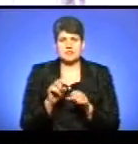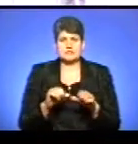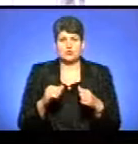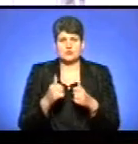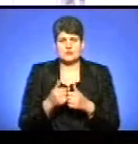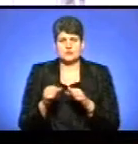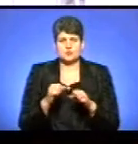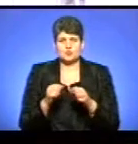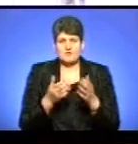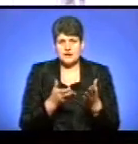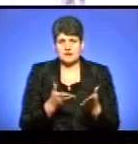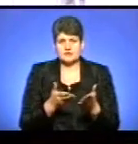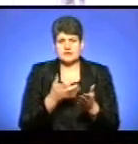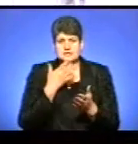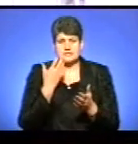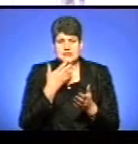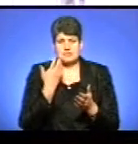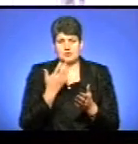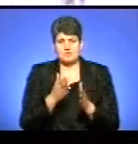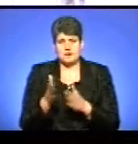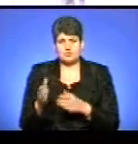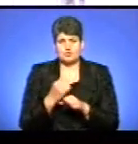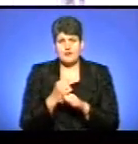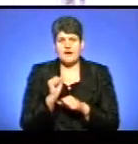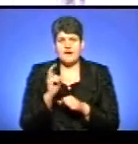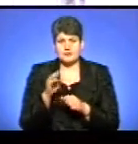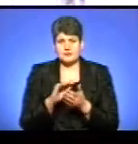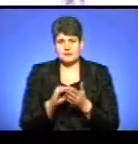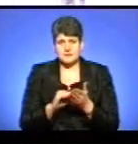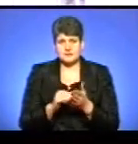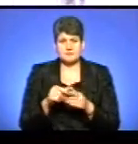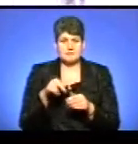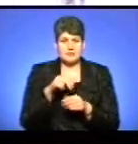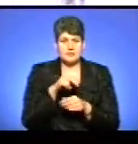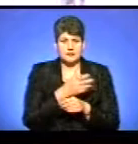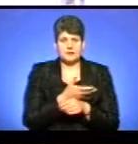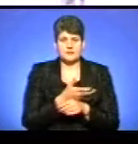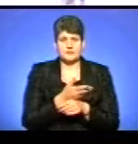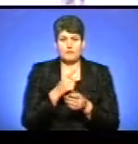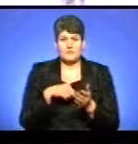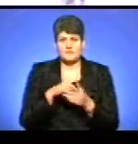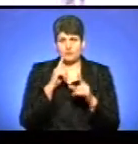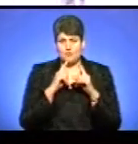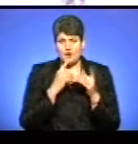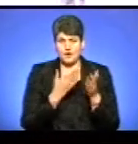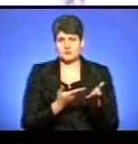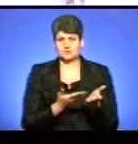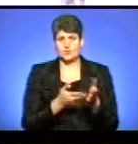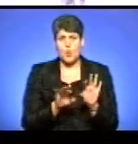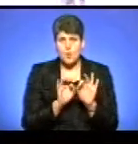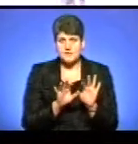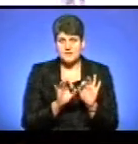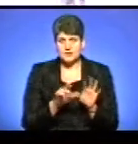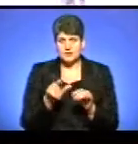комісія з управління, з теплим, зробили акт, написали, з тим актом піти в міську раду,